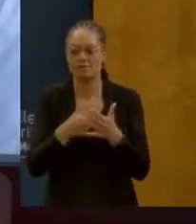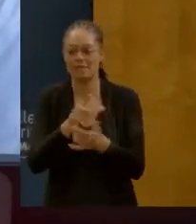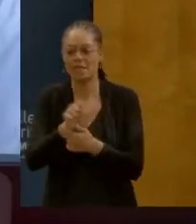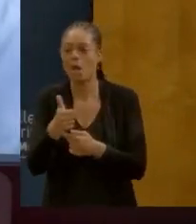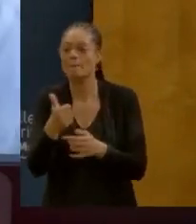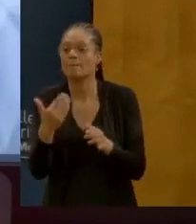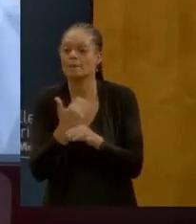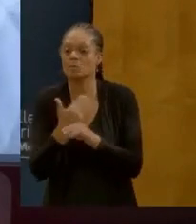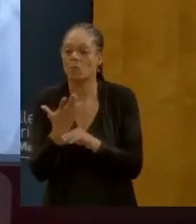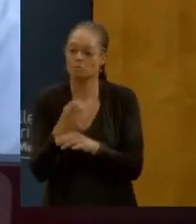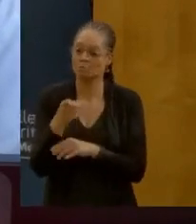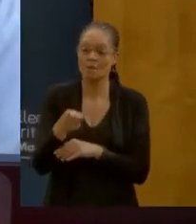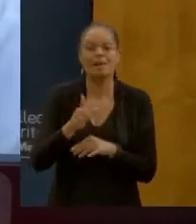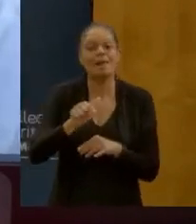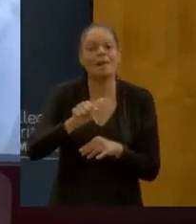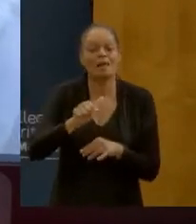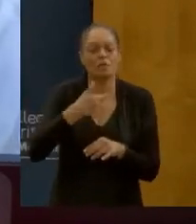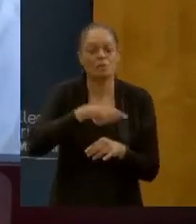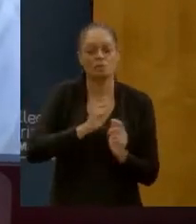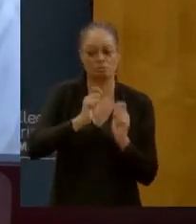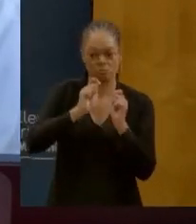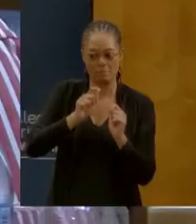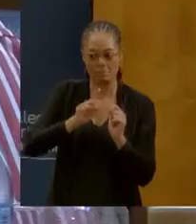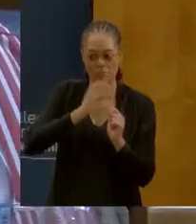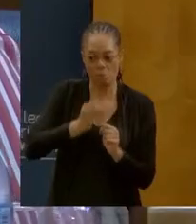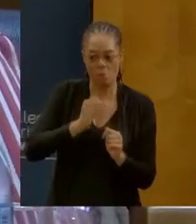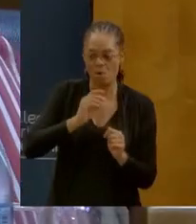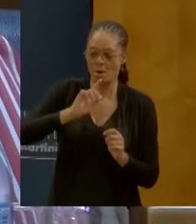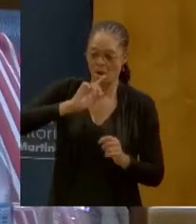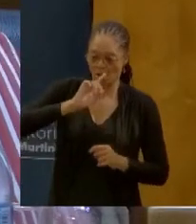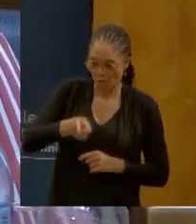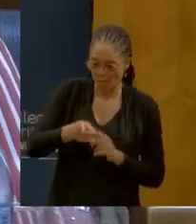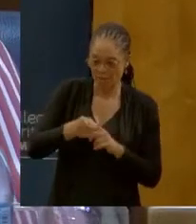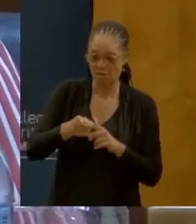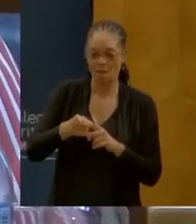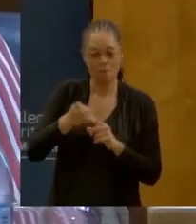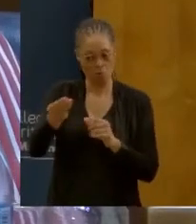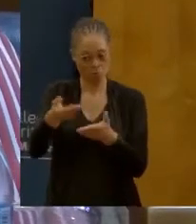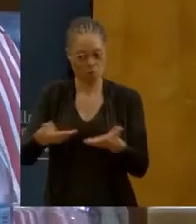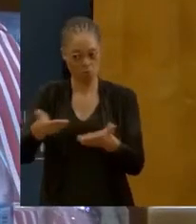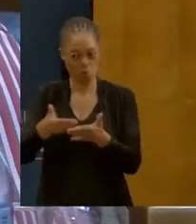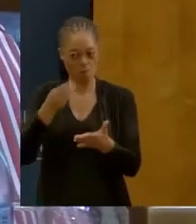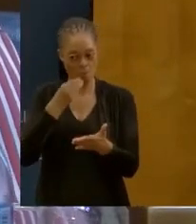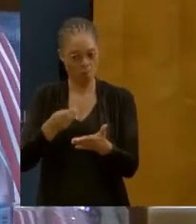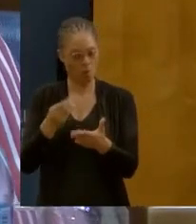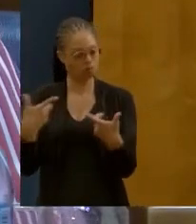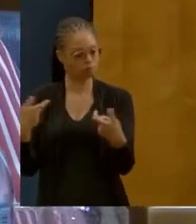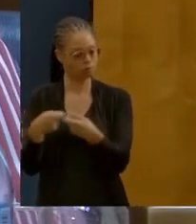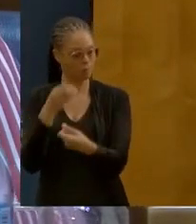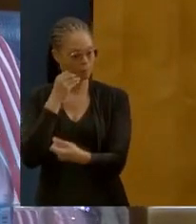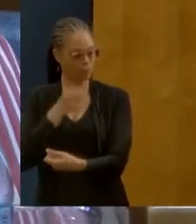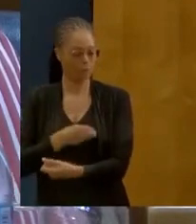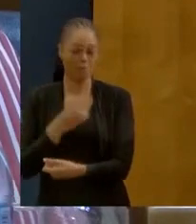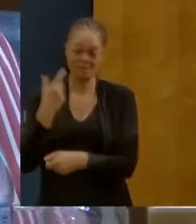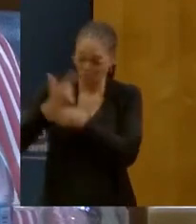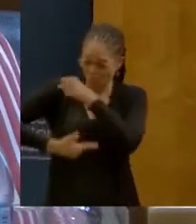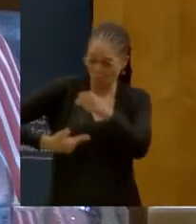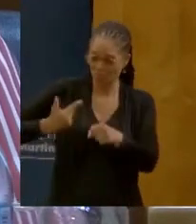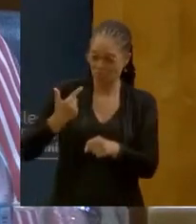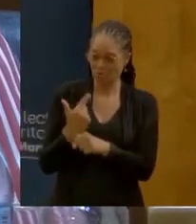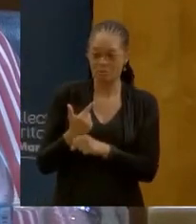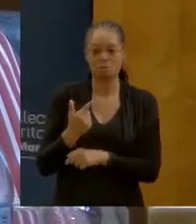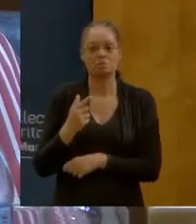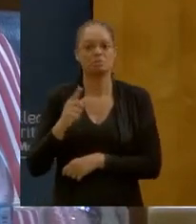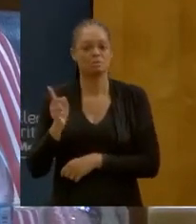bien, ils étaient en règle au moment où nous l'avons attribué. Et vous avez pris tout ça de temps pour l'attribuer? 2 ans pour s'apercevoir? Non, mon cher ami. Non, soyez je